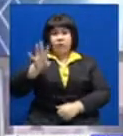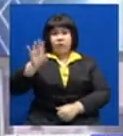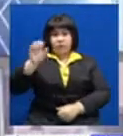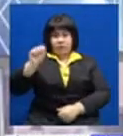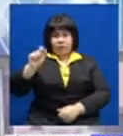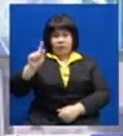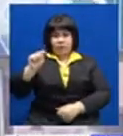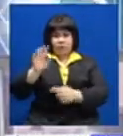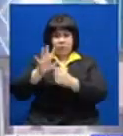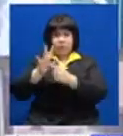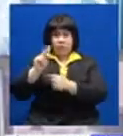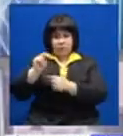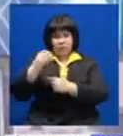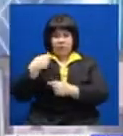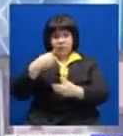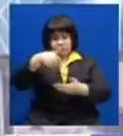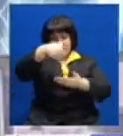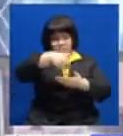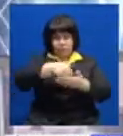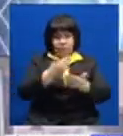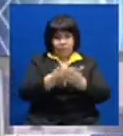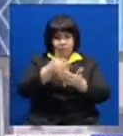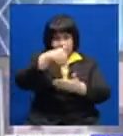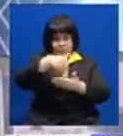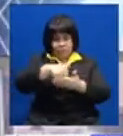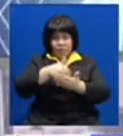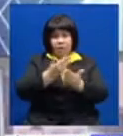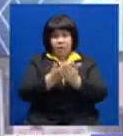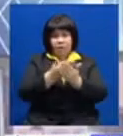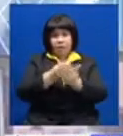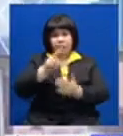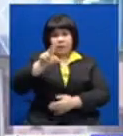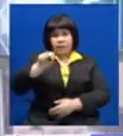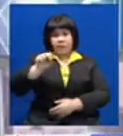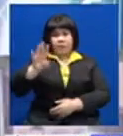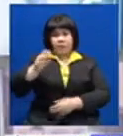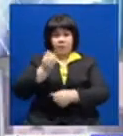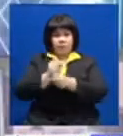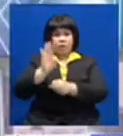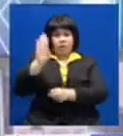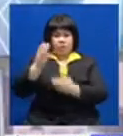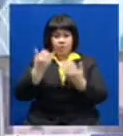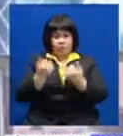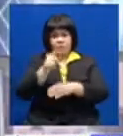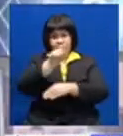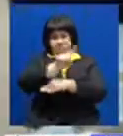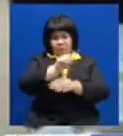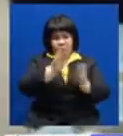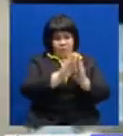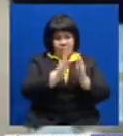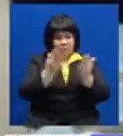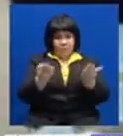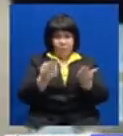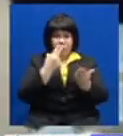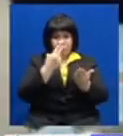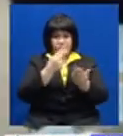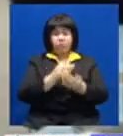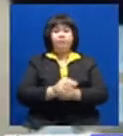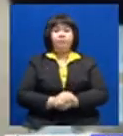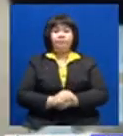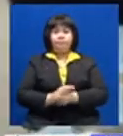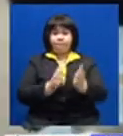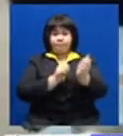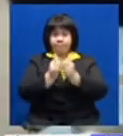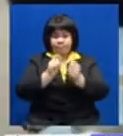ใจเขายื่นซองราคาจำนวน 34รายนะคะซึ่งมีการเปิดซองราคาในช่วงบ่ายวันนี้ค่ะบรรยากาศการเปิดประมูล